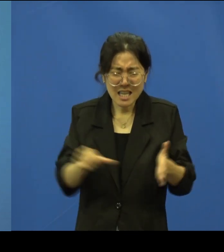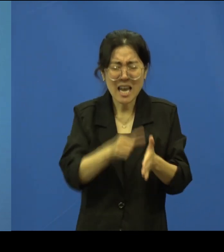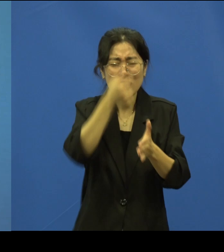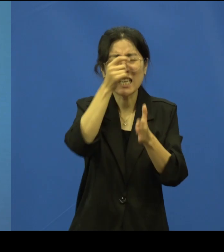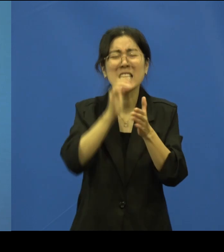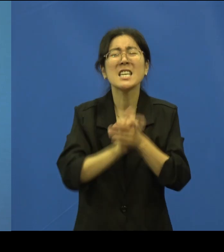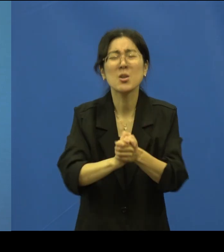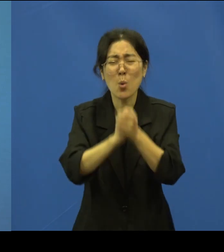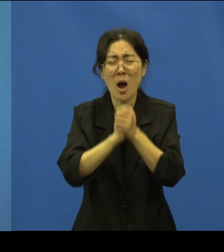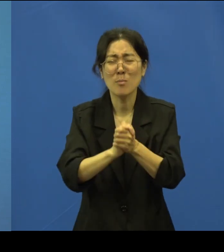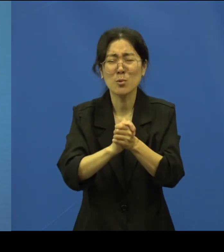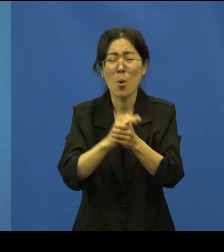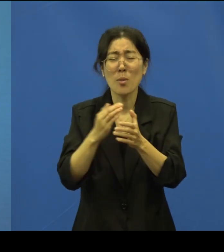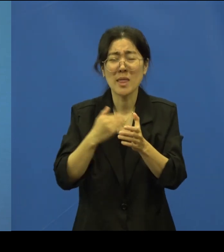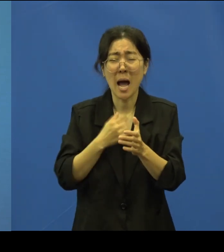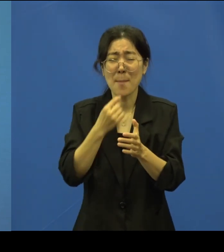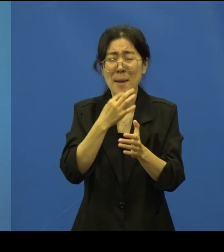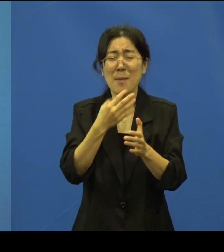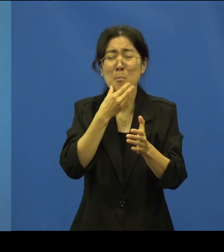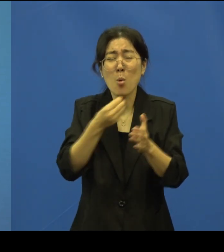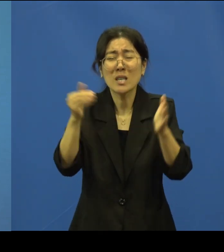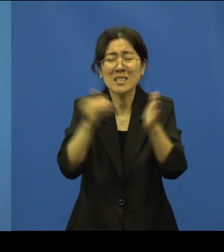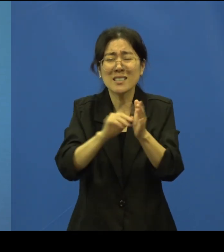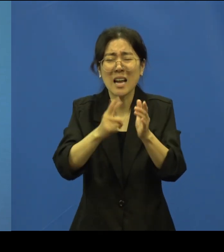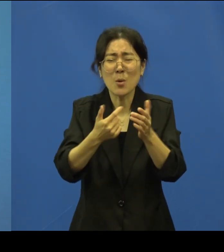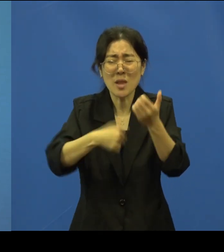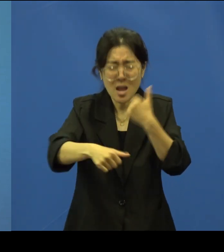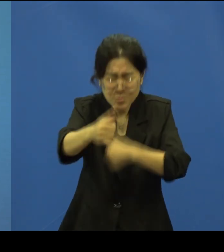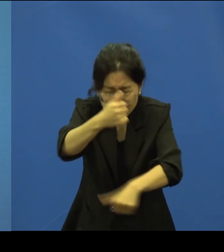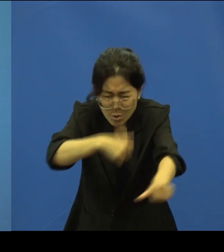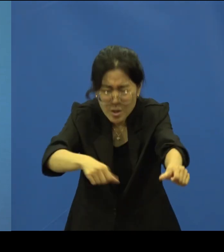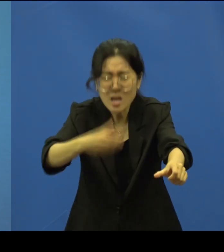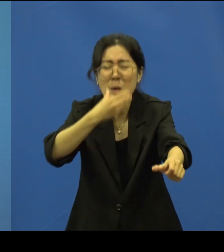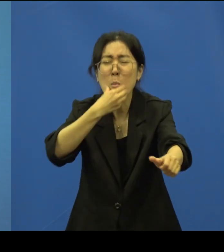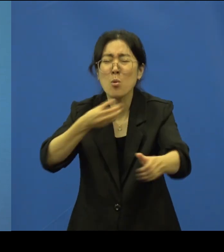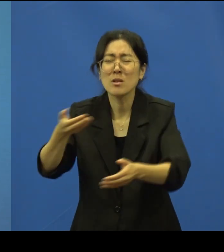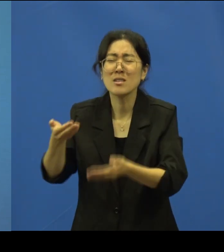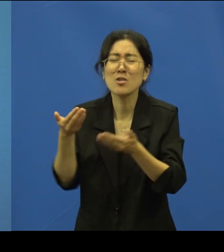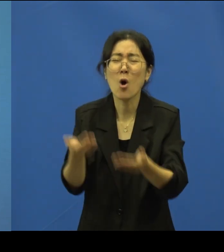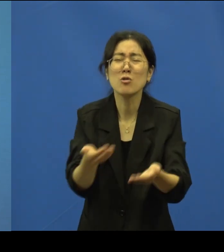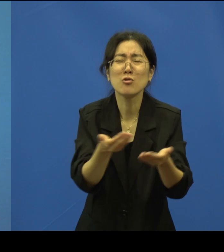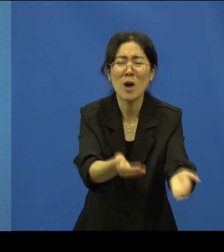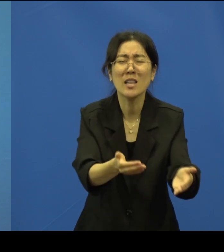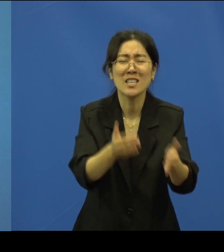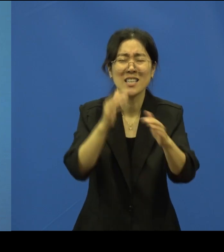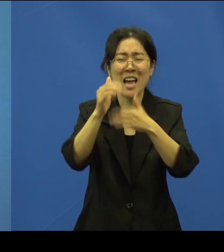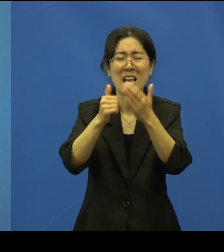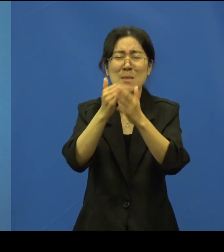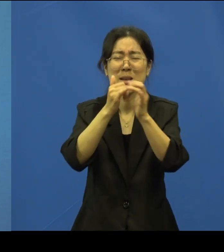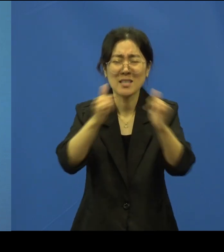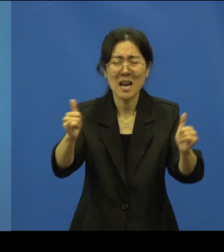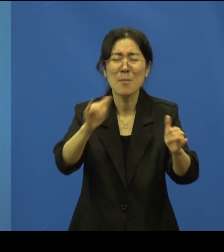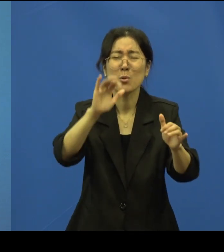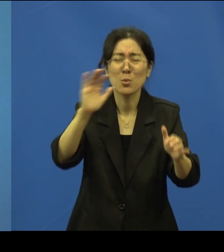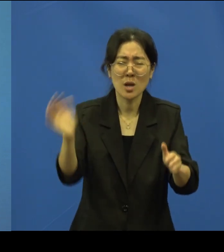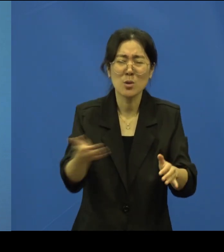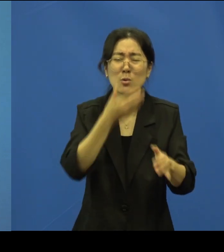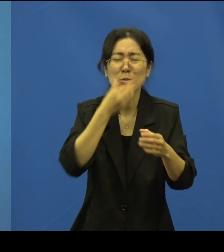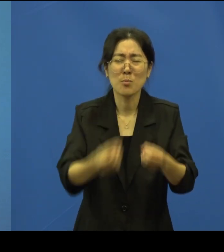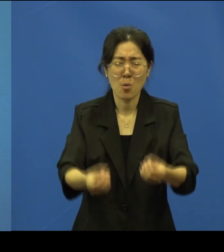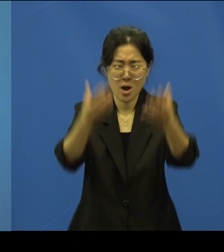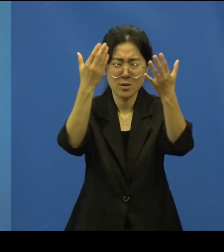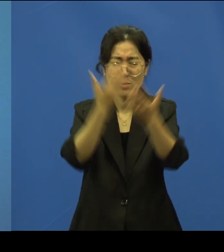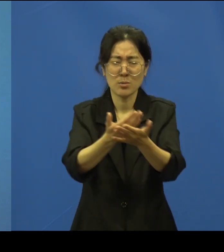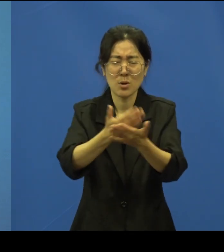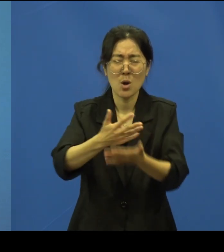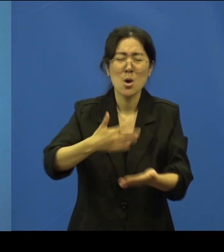우리 후손들에게 약속과 복을 전수하는 하나님의 사람들 되도록 축복하여